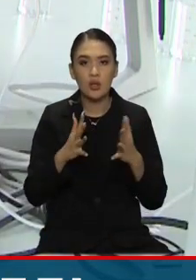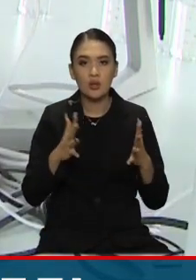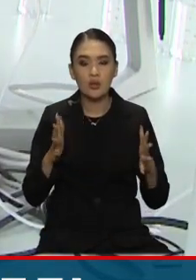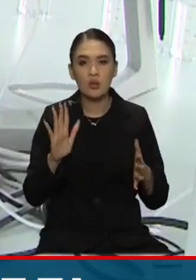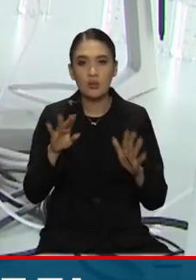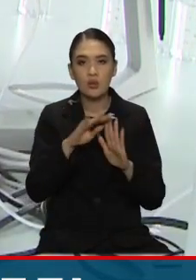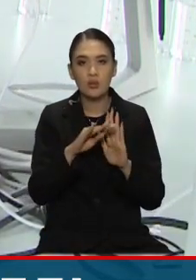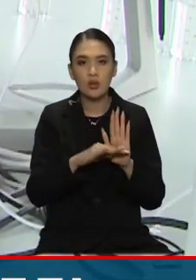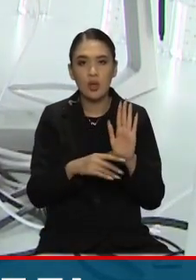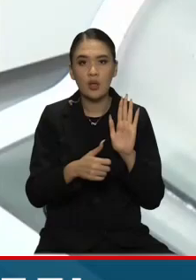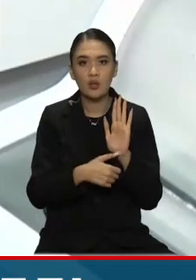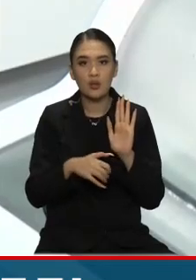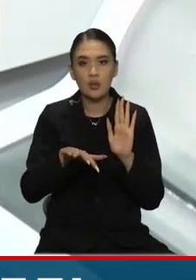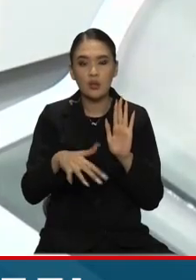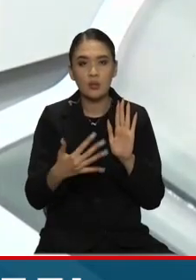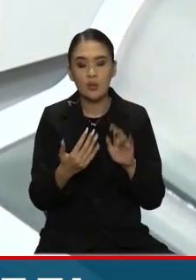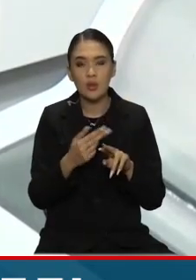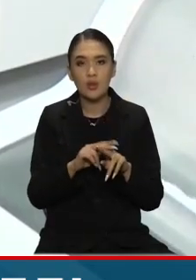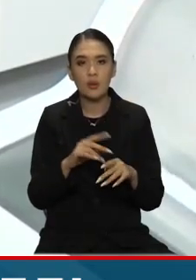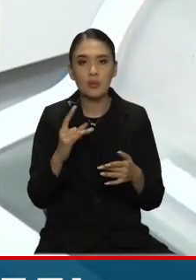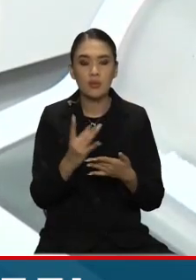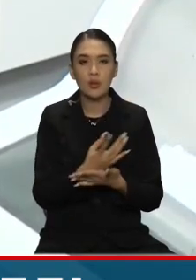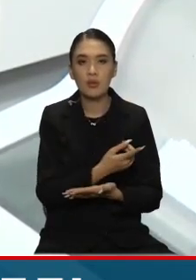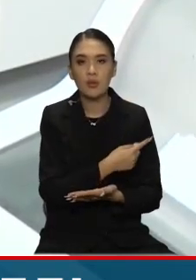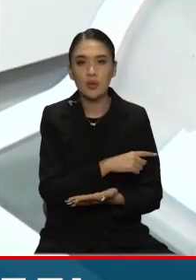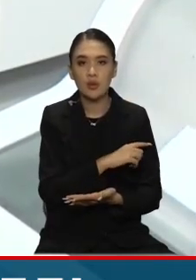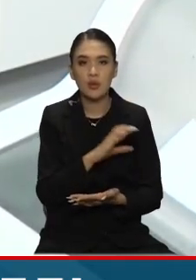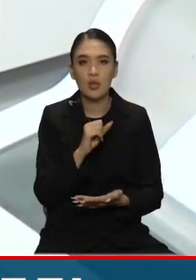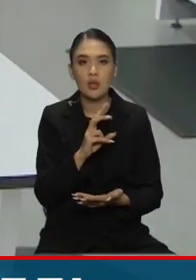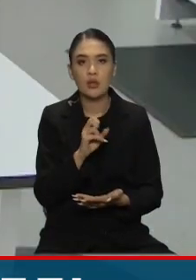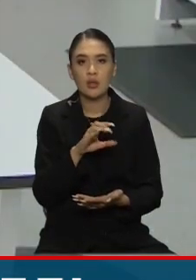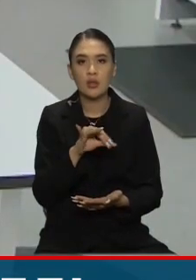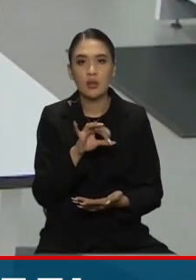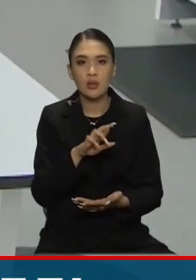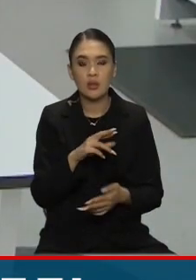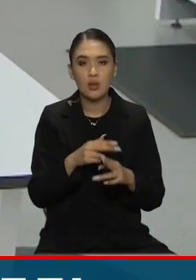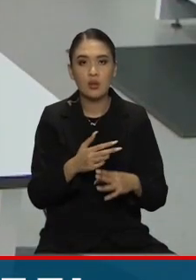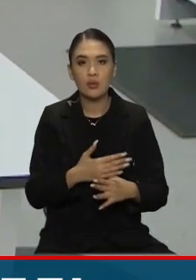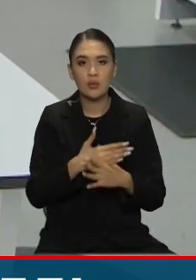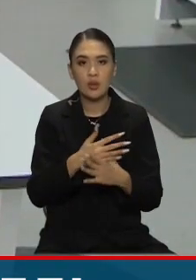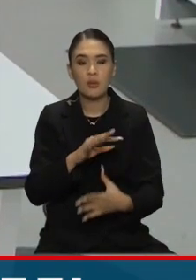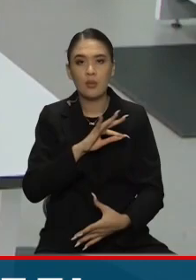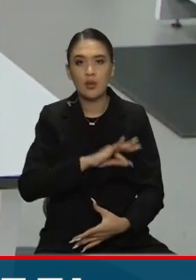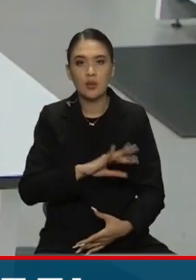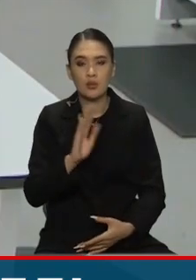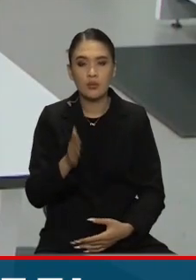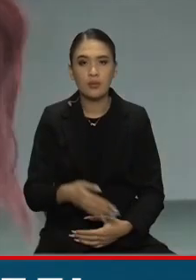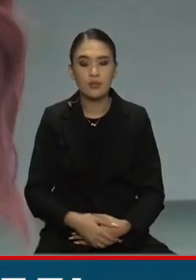аясында 625 алғашқы медициналық санитариялық көмек көрсету нысаны пайдалануға беріледі.